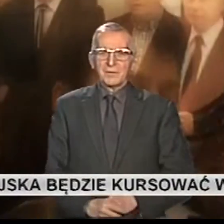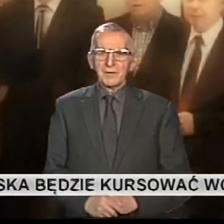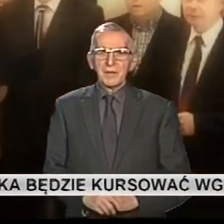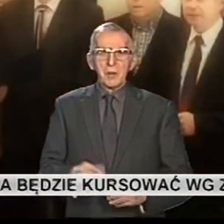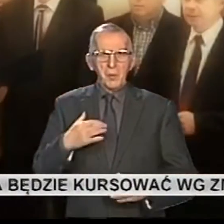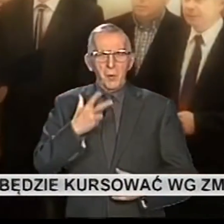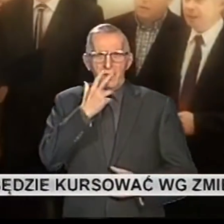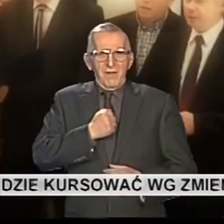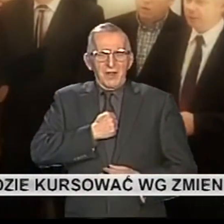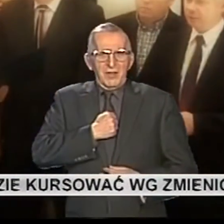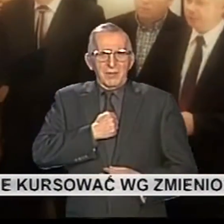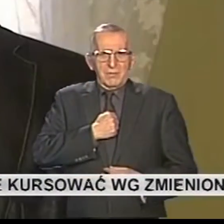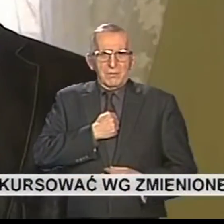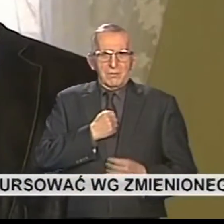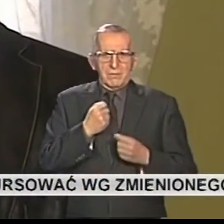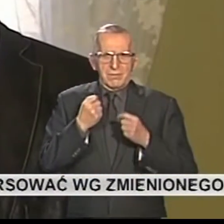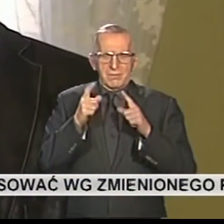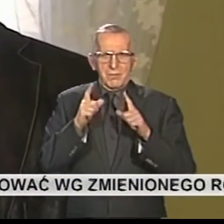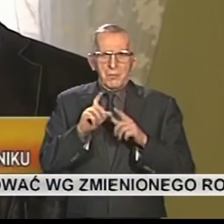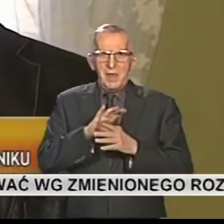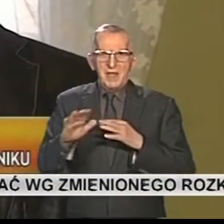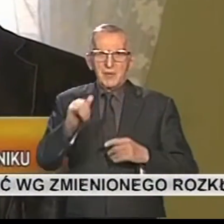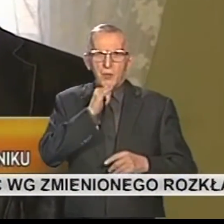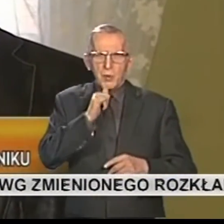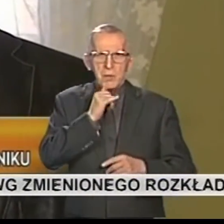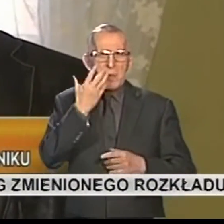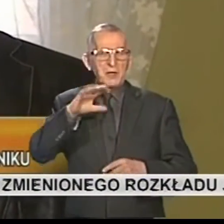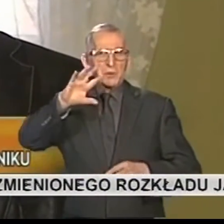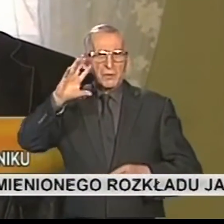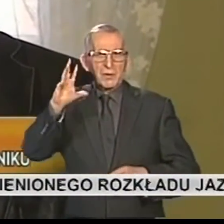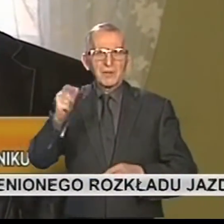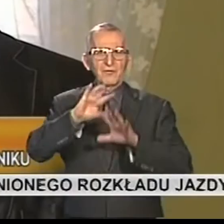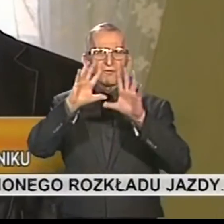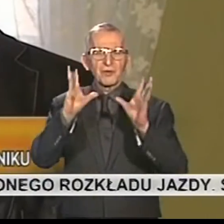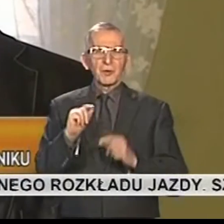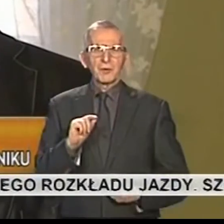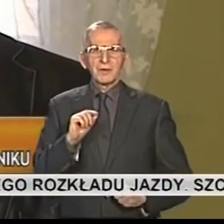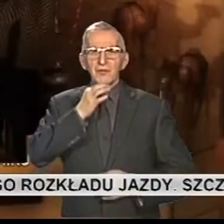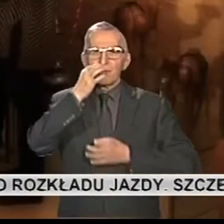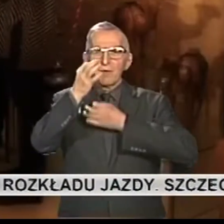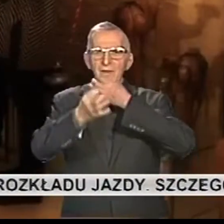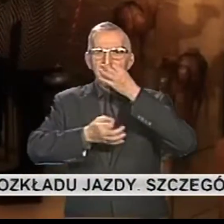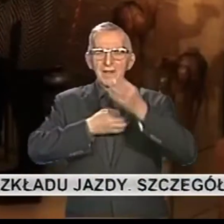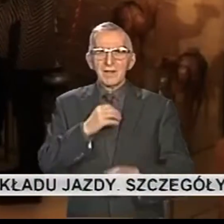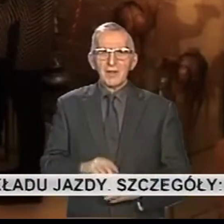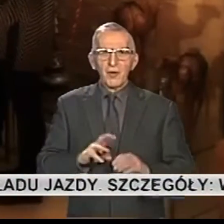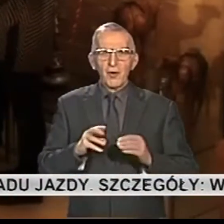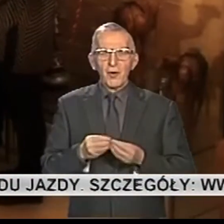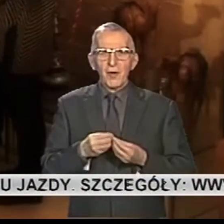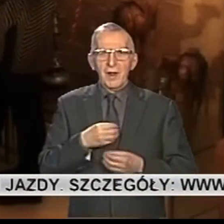Byłem pod wrażeniem, że bez jakichś większych prób naprawdę bardzo fajnie wszyscy ładnie zaśpiewali.